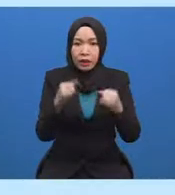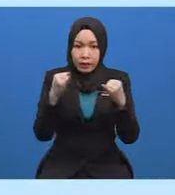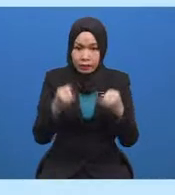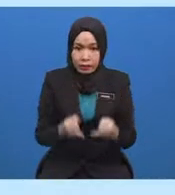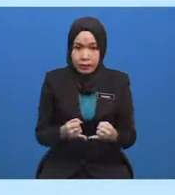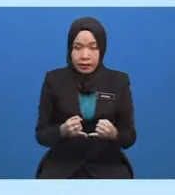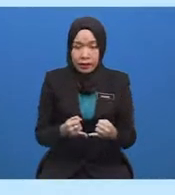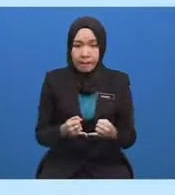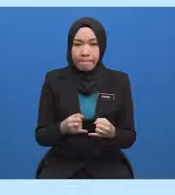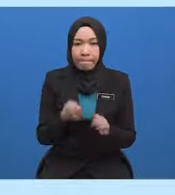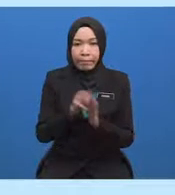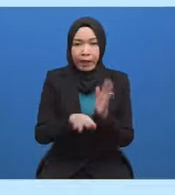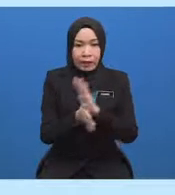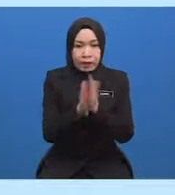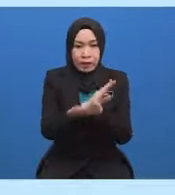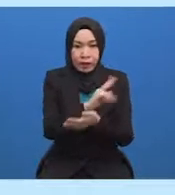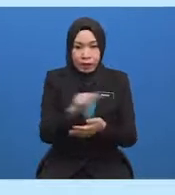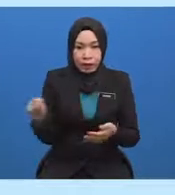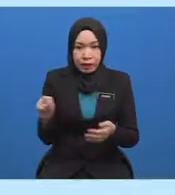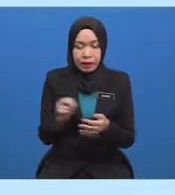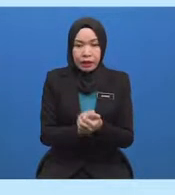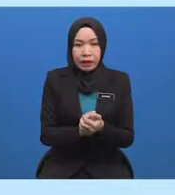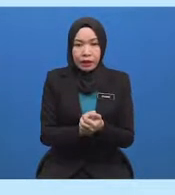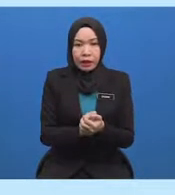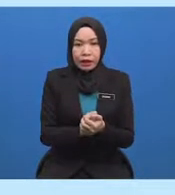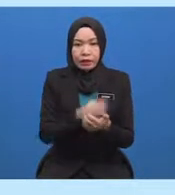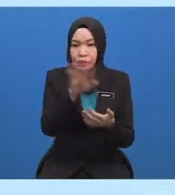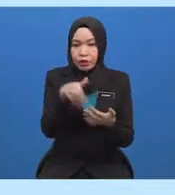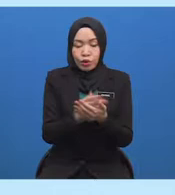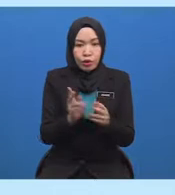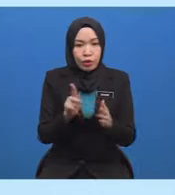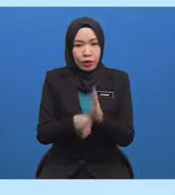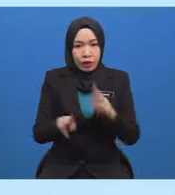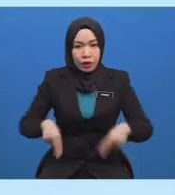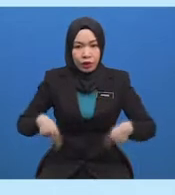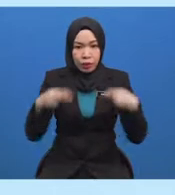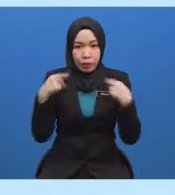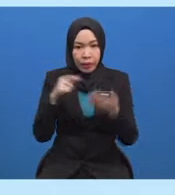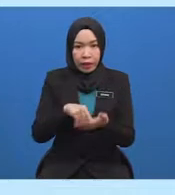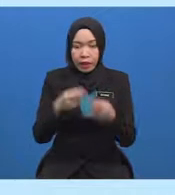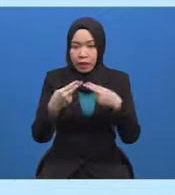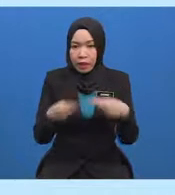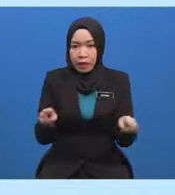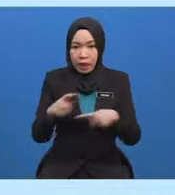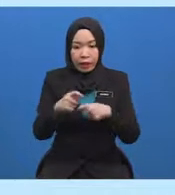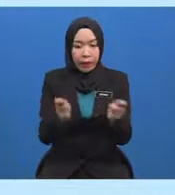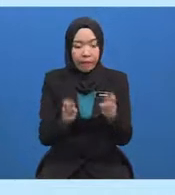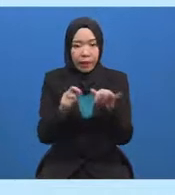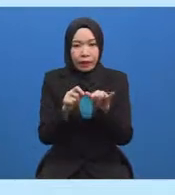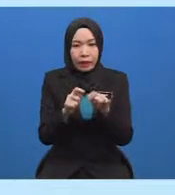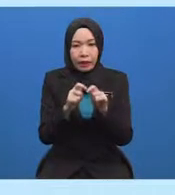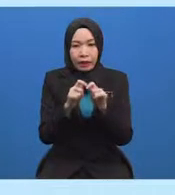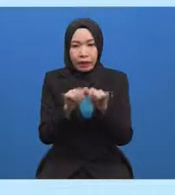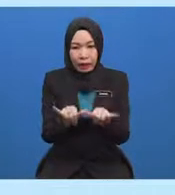flora dan fauna kehilangan habitat hidup Andi Ardi kawasan tersebut seperti